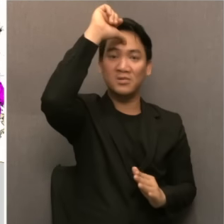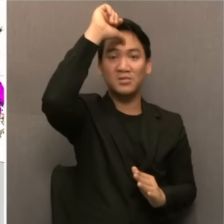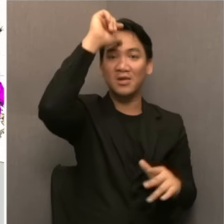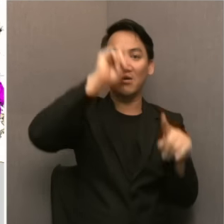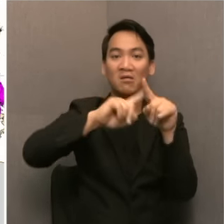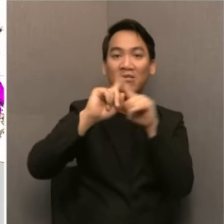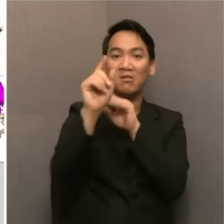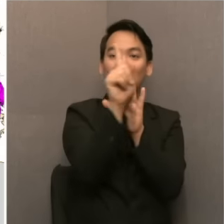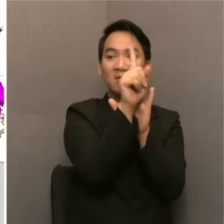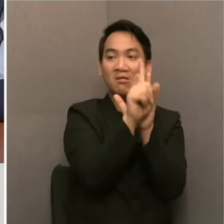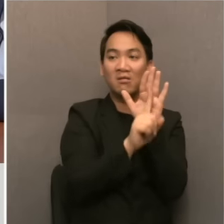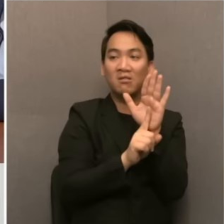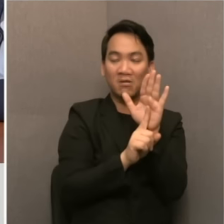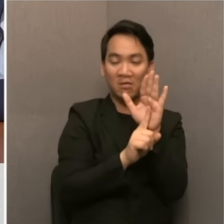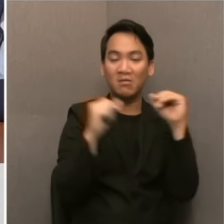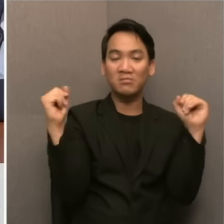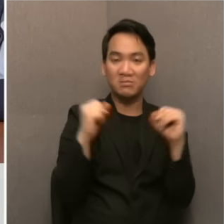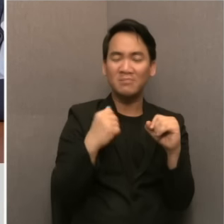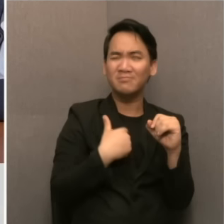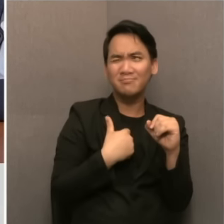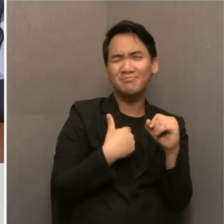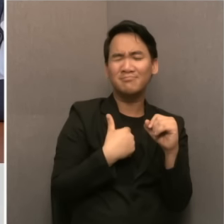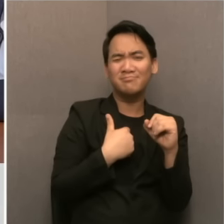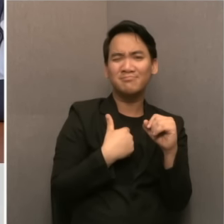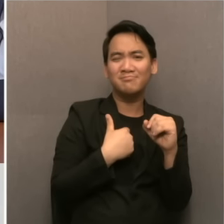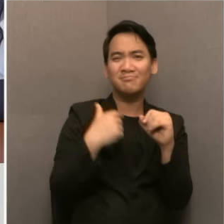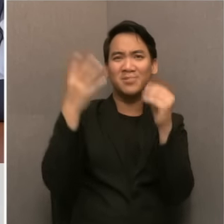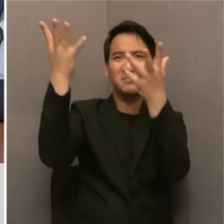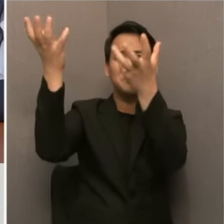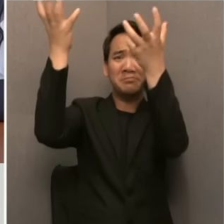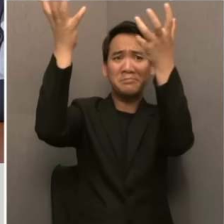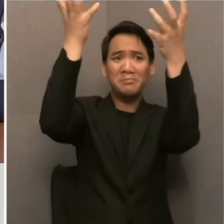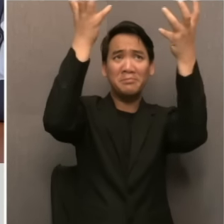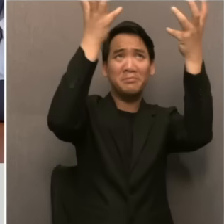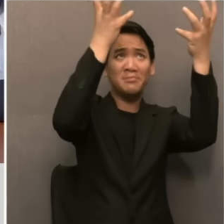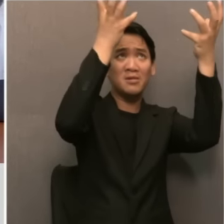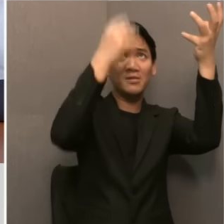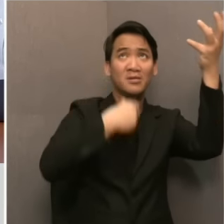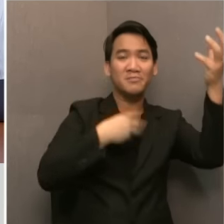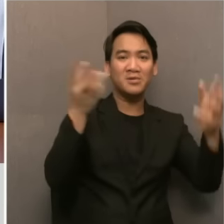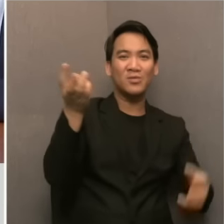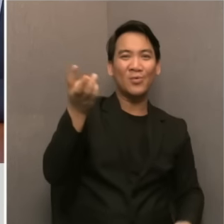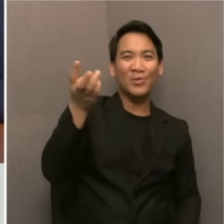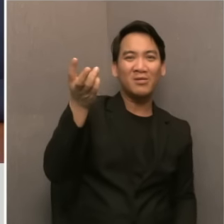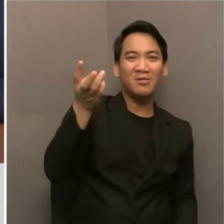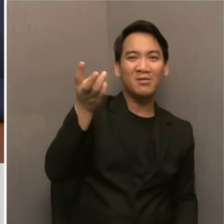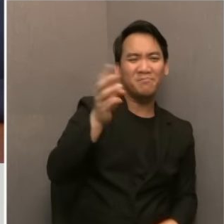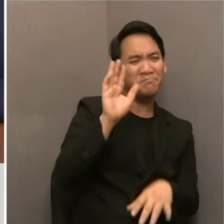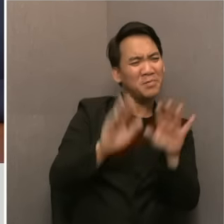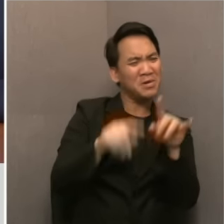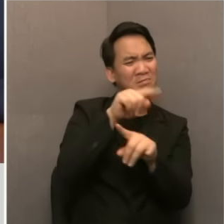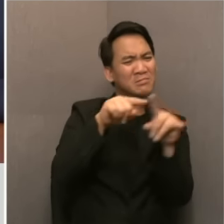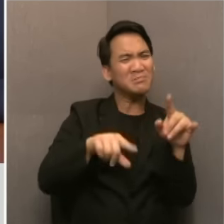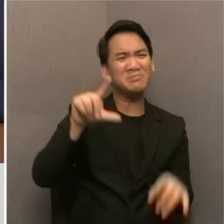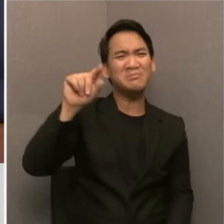ดอากาศต่ำที่วันนี้เราเห็นอยู่บ้างนะครับแต่ว่าก็เป็นเพียงเมฆนะอาจจะโอกาสที่จะเกิดขึ้นน้อยมากนะครับไม่เกิน คือ 20% 10%